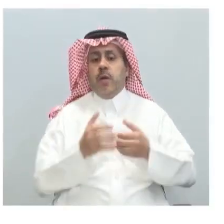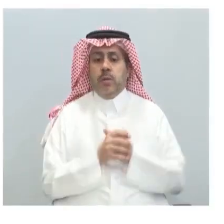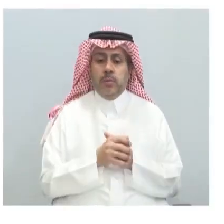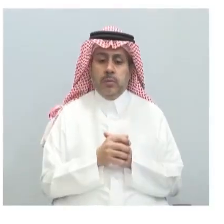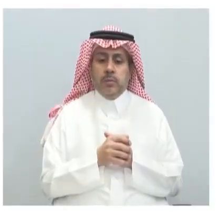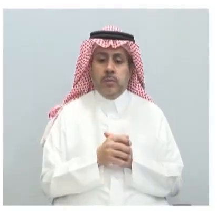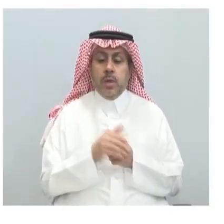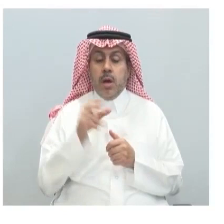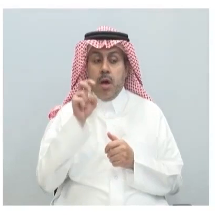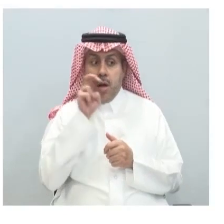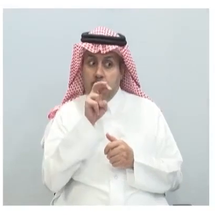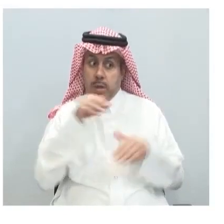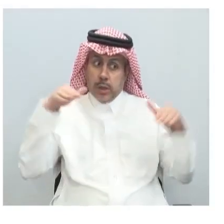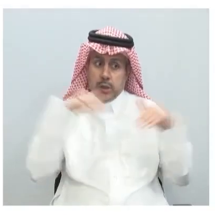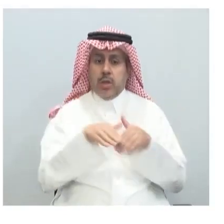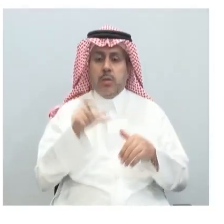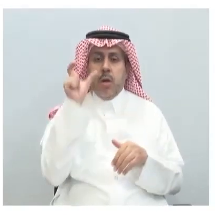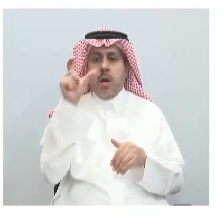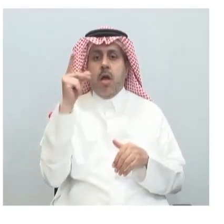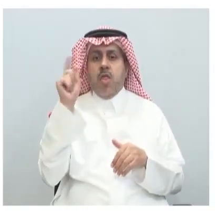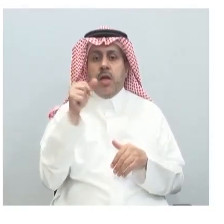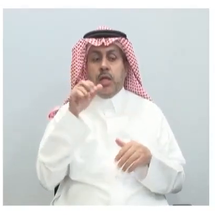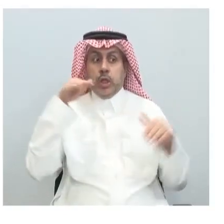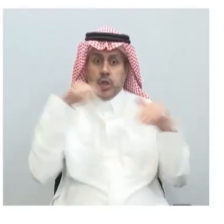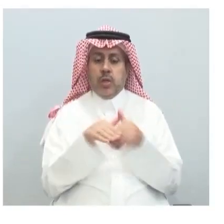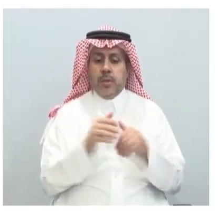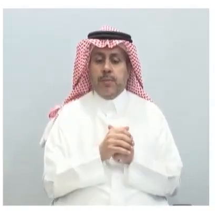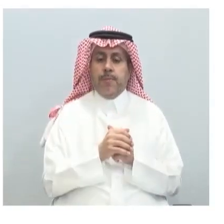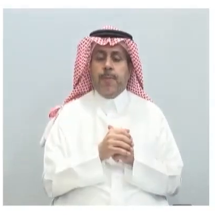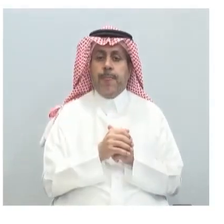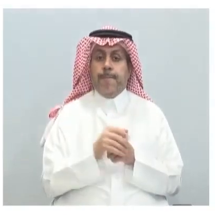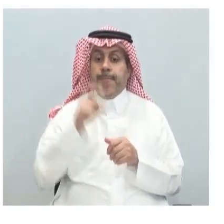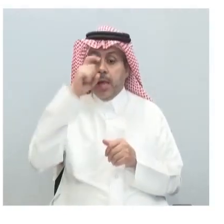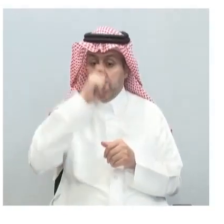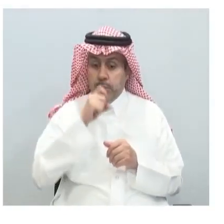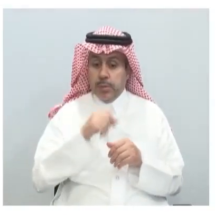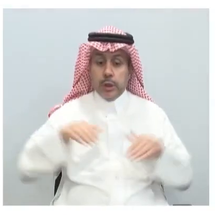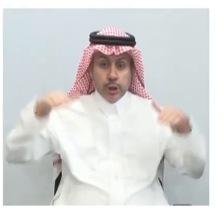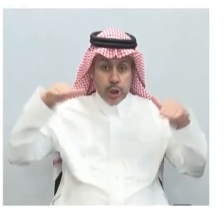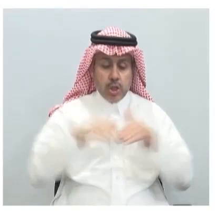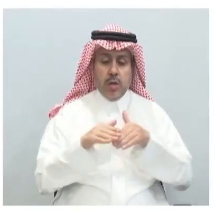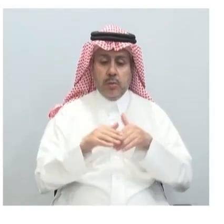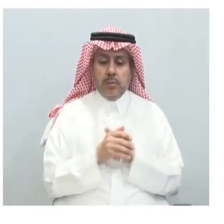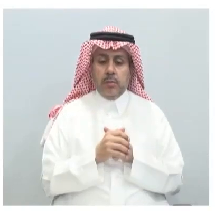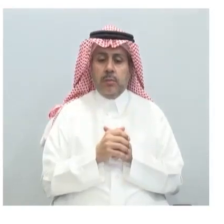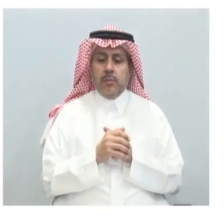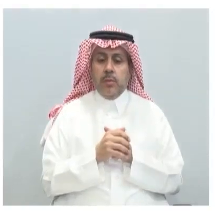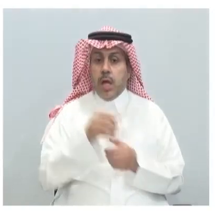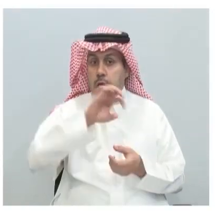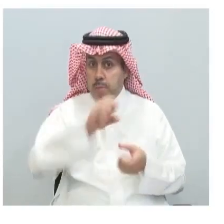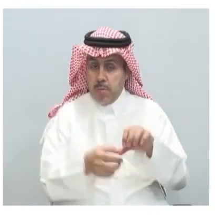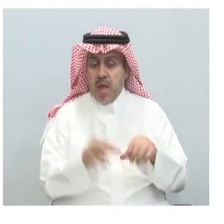المقصود بنظريه التصادم تنص على انه يجب تصادم طبعا بالكيمياء